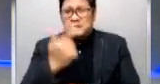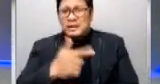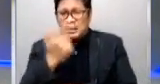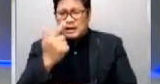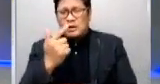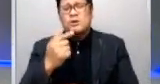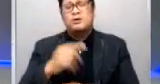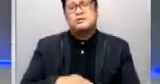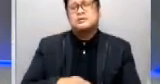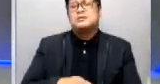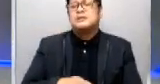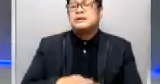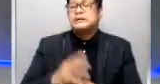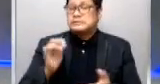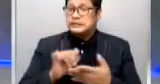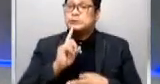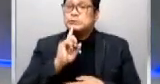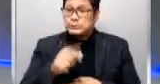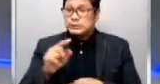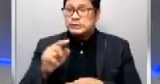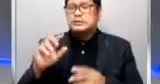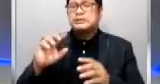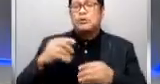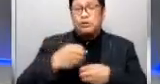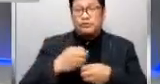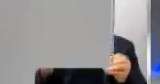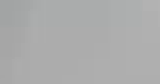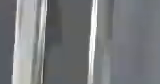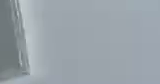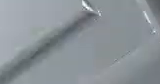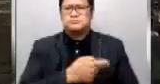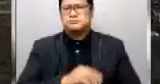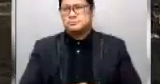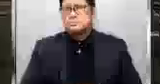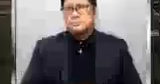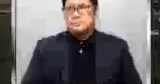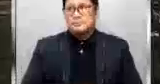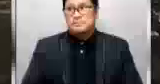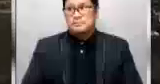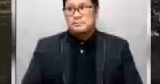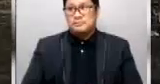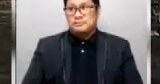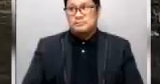na pinalagan ng palasyo. Nakatutok si Emil Sumangil.